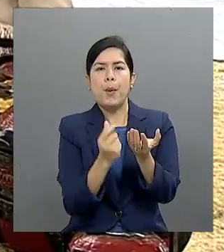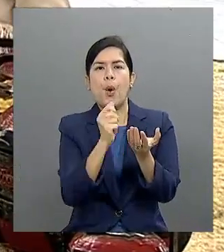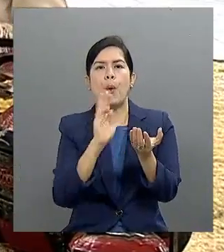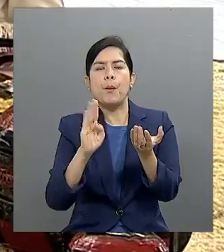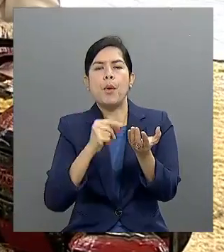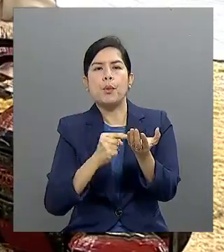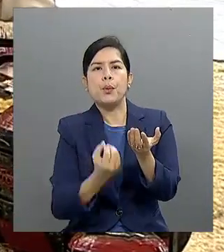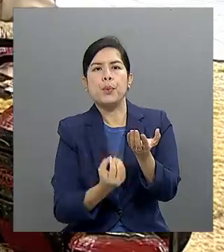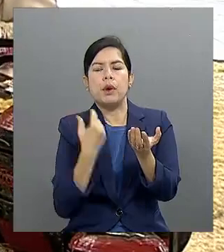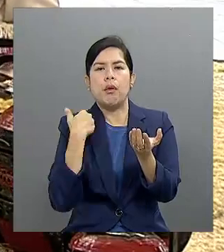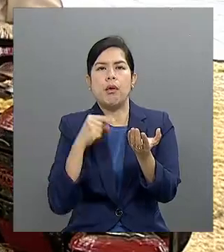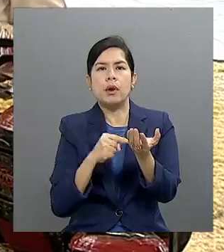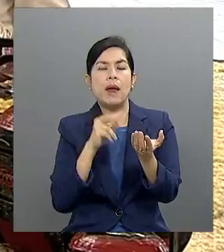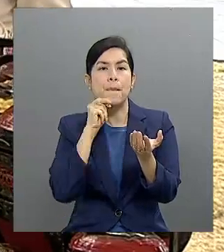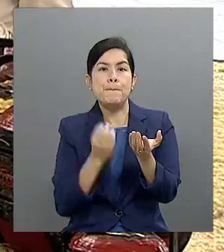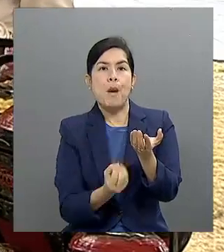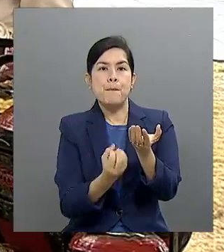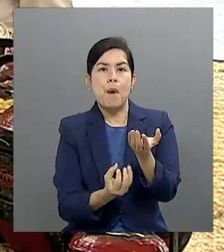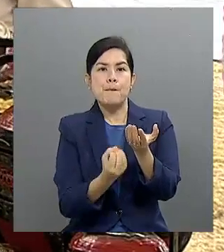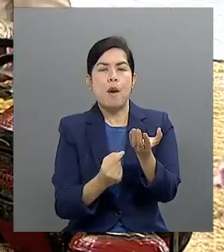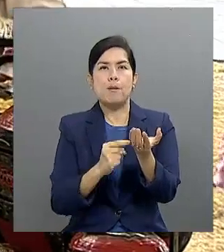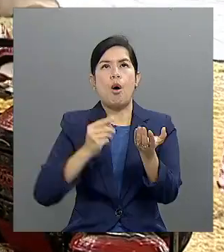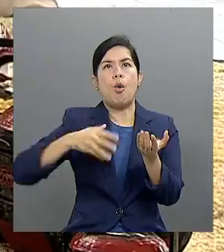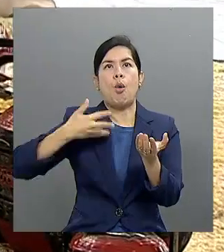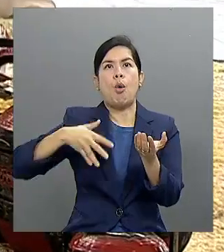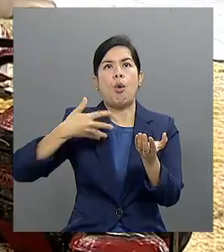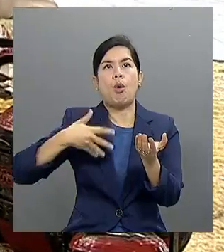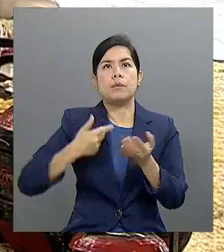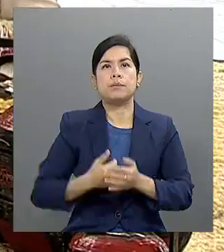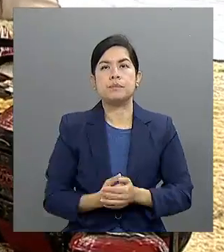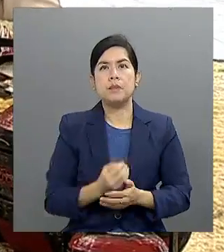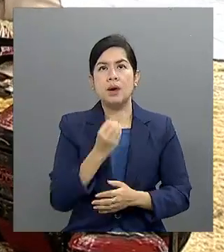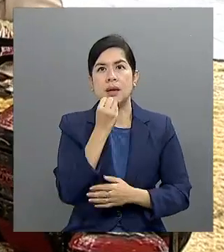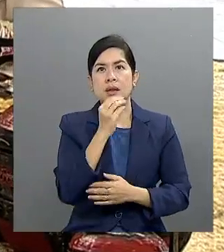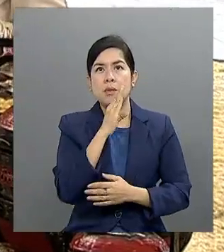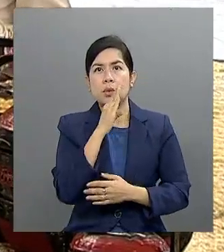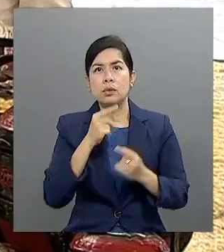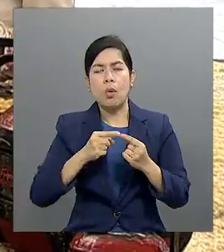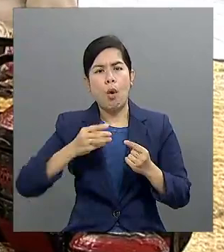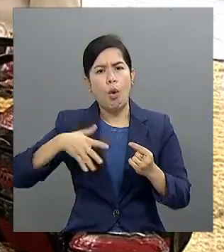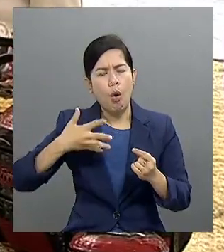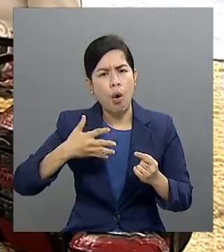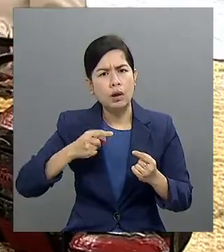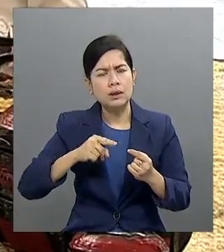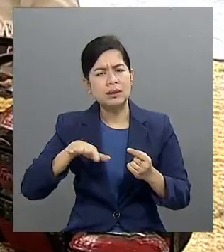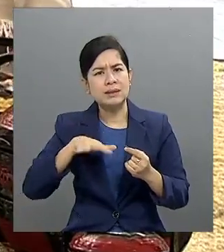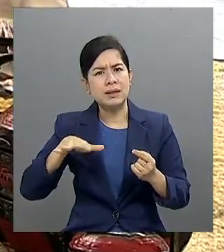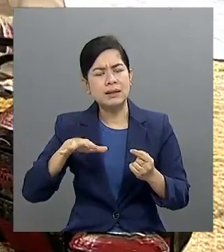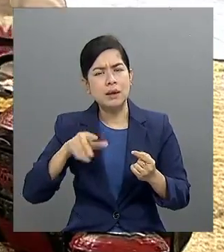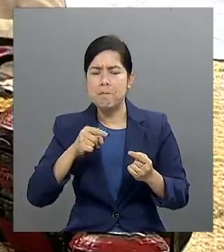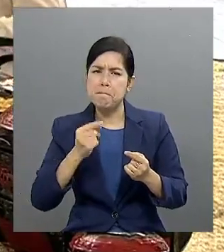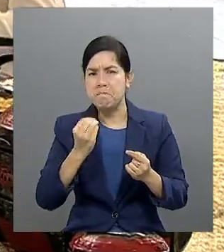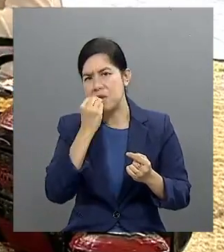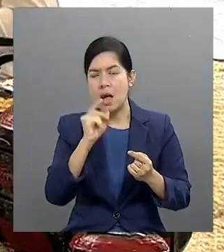คะ มันจะลิ้นพองไหมพี่การหรือว่าเขากินเย็นๆได้ไหม แล้วเป่าก่อน ไหมเย็นได้ค่ะแต่ว่าคือถ้าร้อนจะอร่อยกว่าเนื่องจากว่าเขายังมี